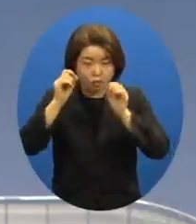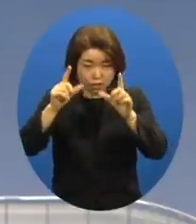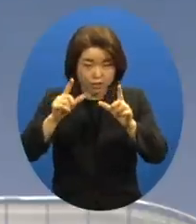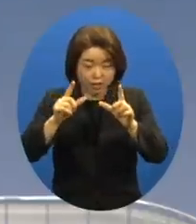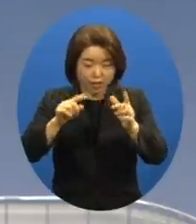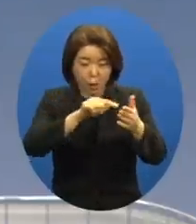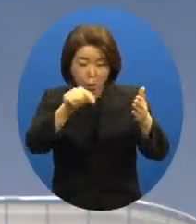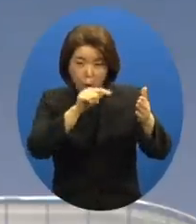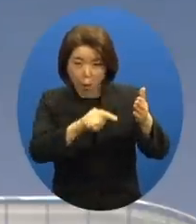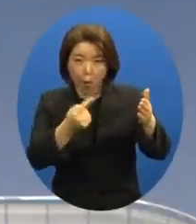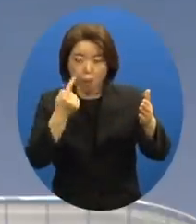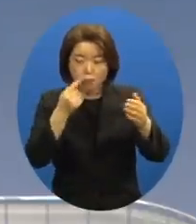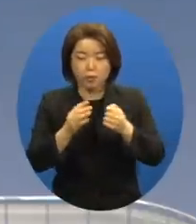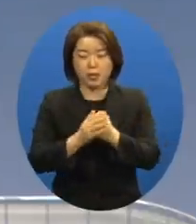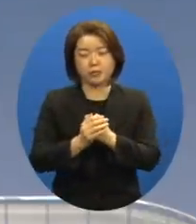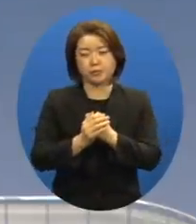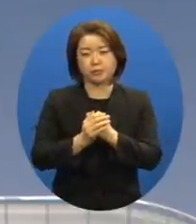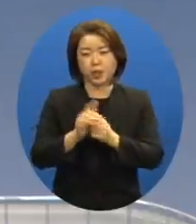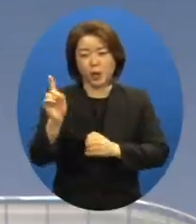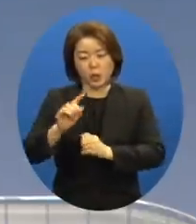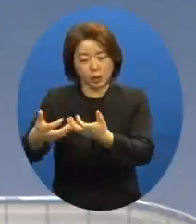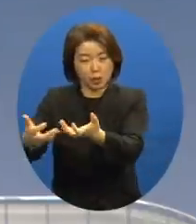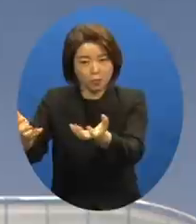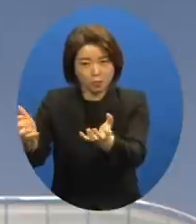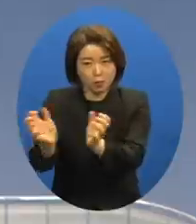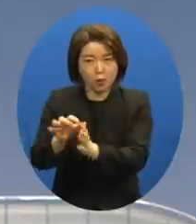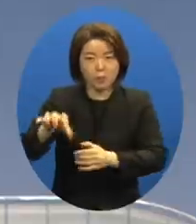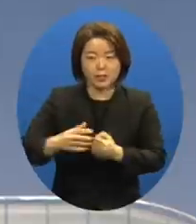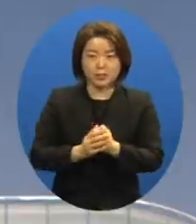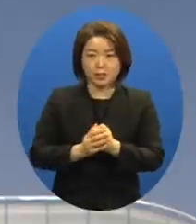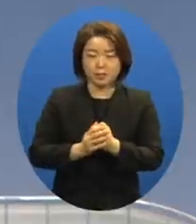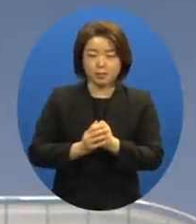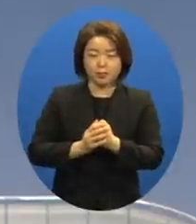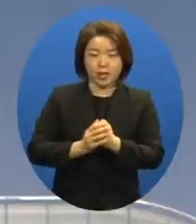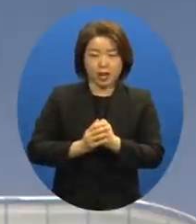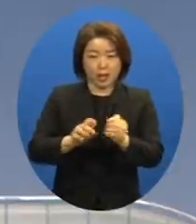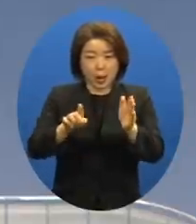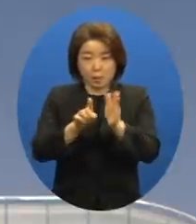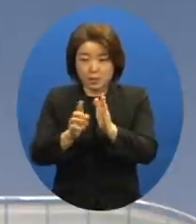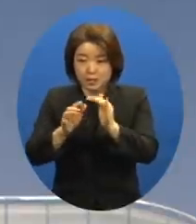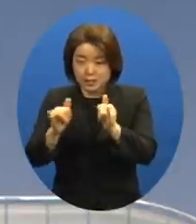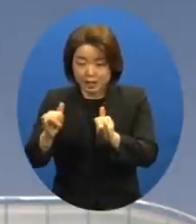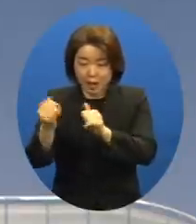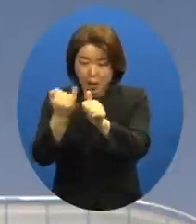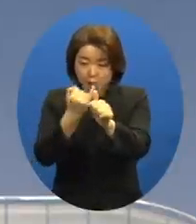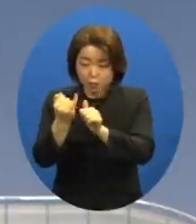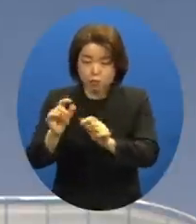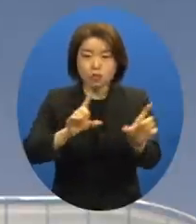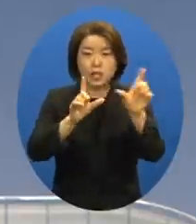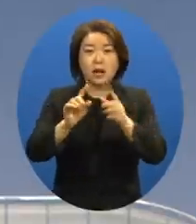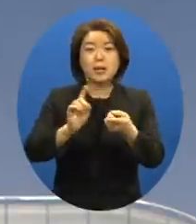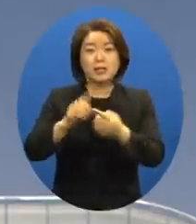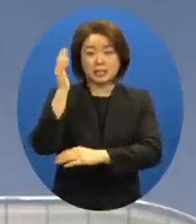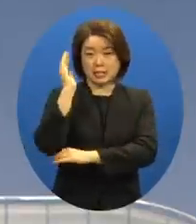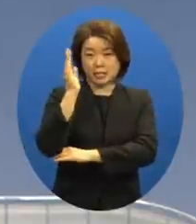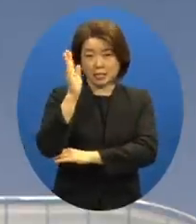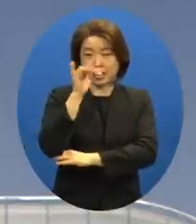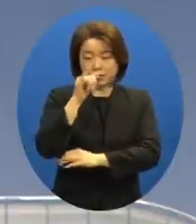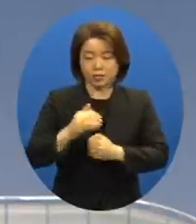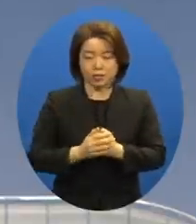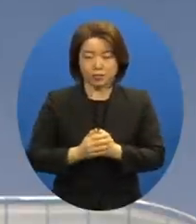저자가 어느 모임에서 크리 찬 부부의 삶에 대하여 강연을 했습니다 그리 쓴